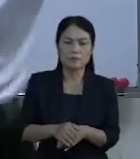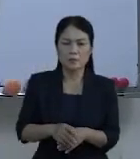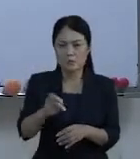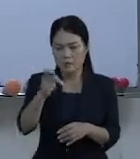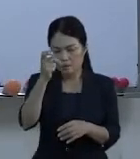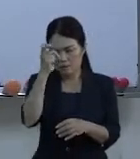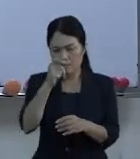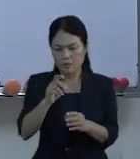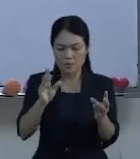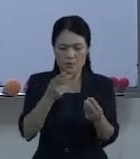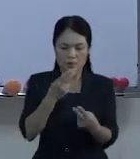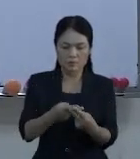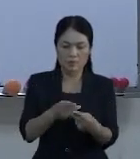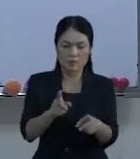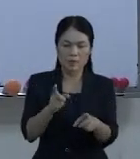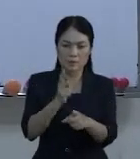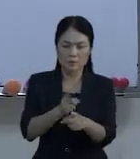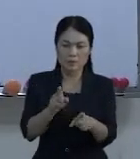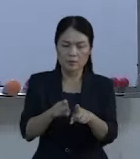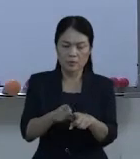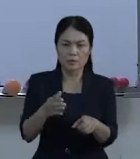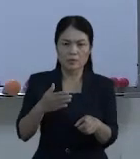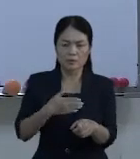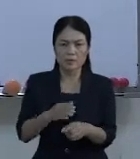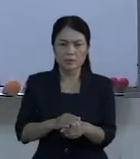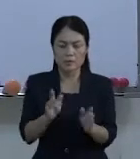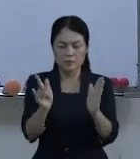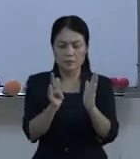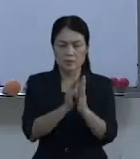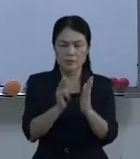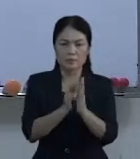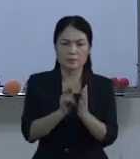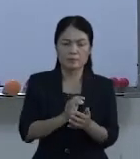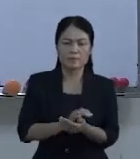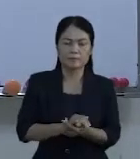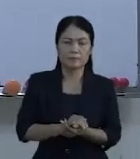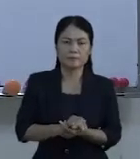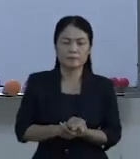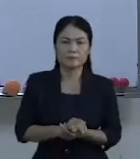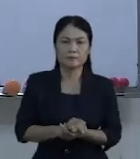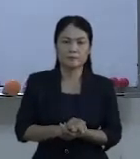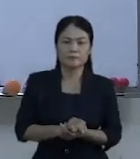kịch chấm lại trao đổi lực ru chắc năng cơ nế và nhà năng ai và